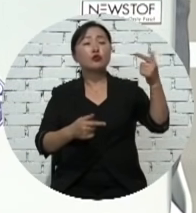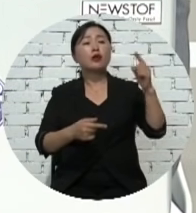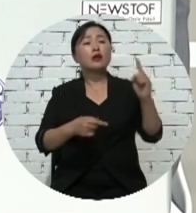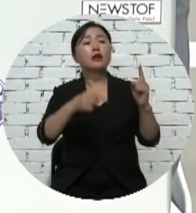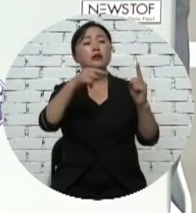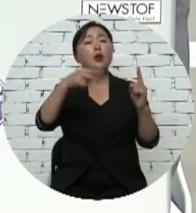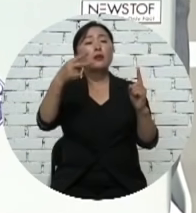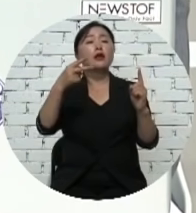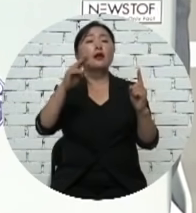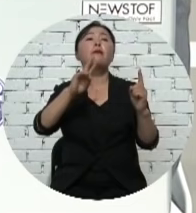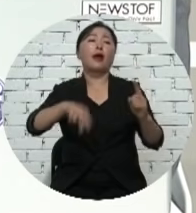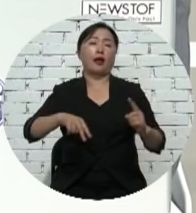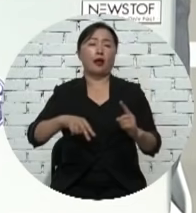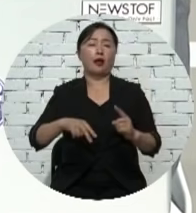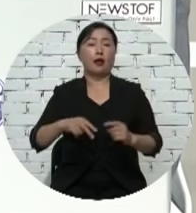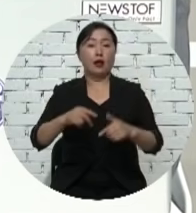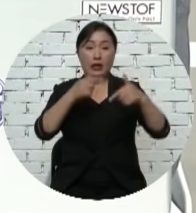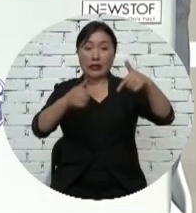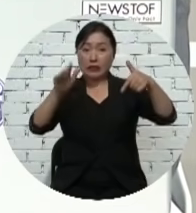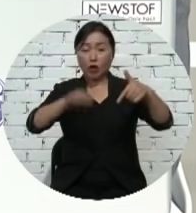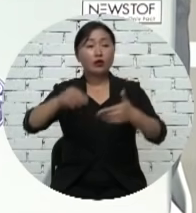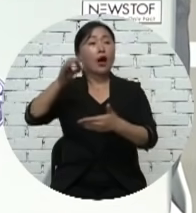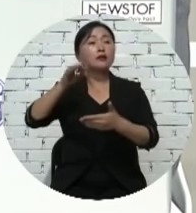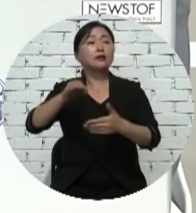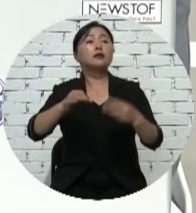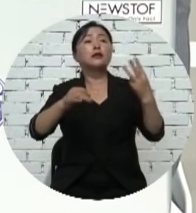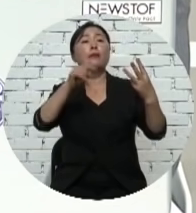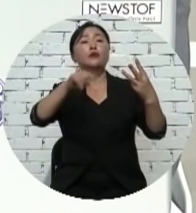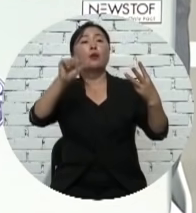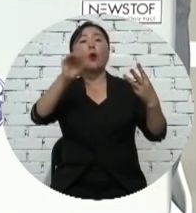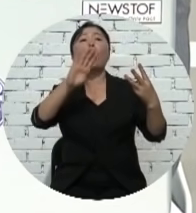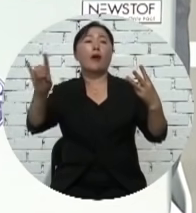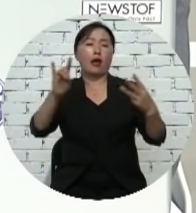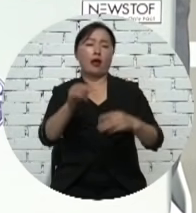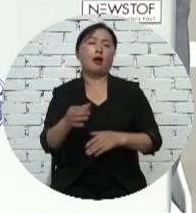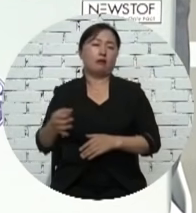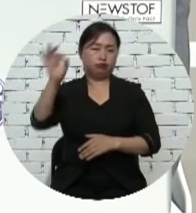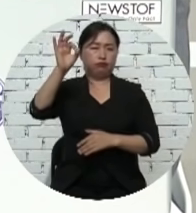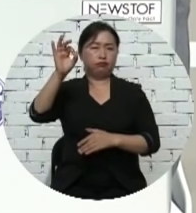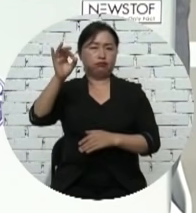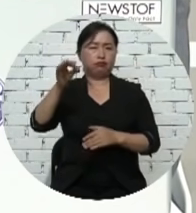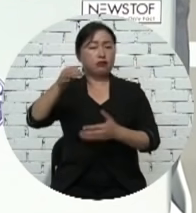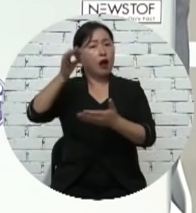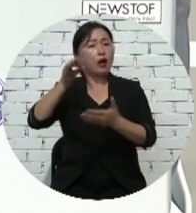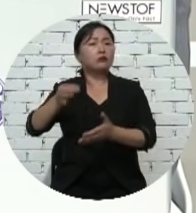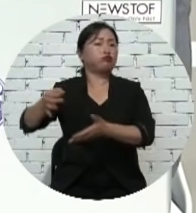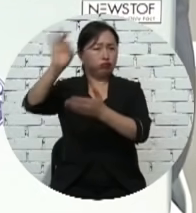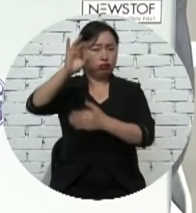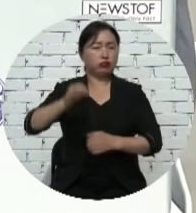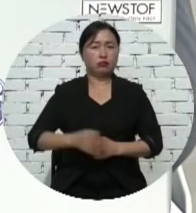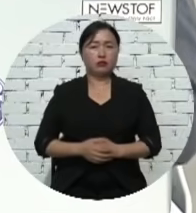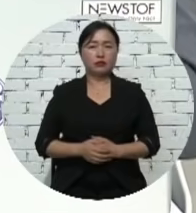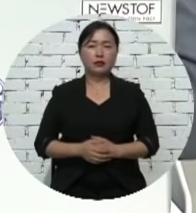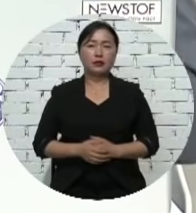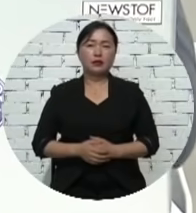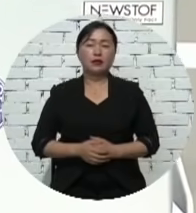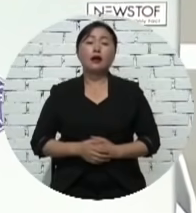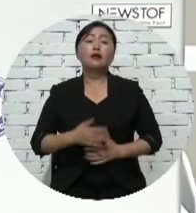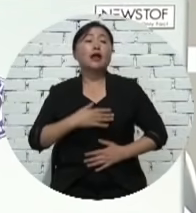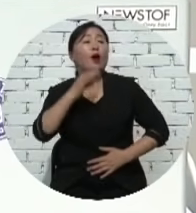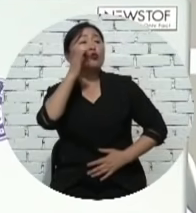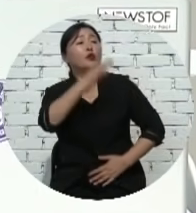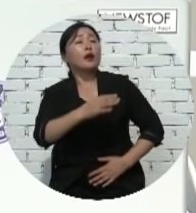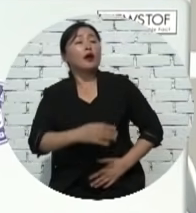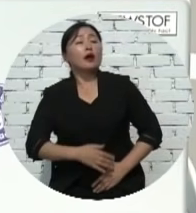됐는데 인천은 3.5배가 된 겁니다. 제가 적극적으로 이 시정을 잘했기 때문에 인천의 네, 가치가 올라간 제가 겁니다. 궁금한 거는